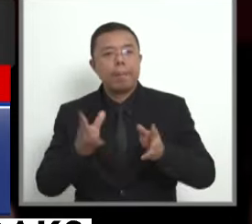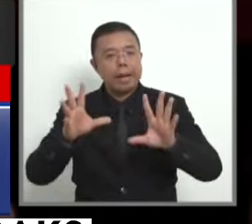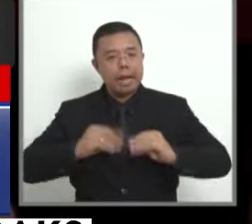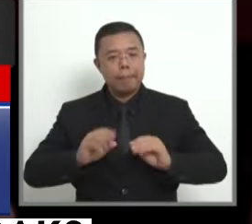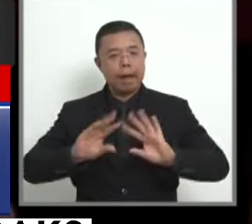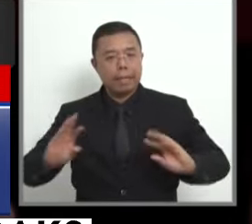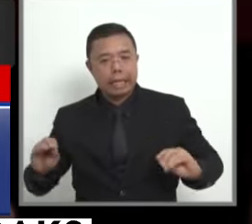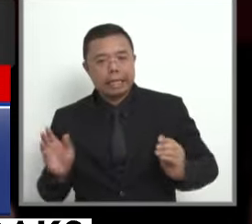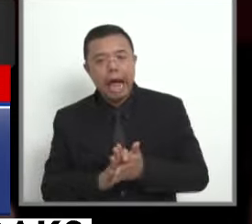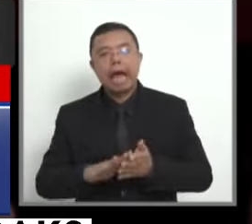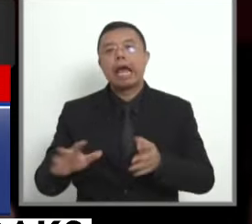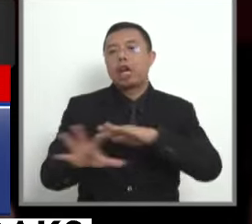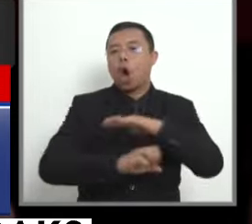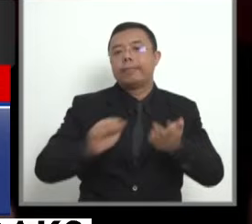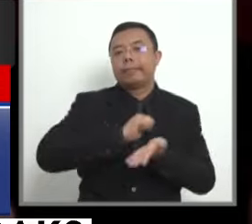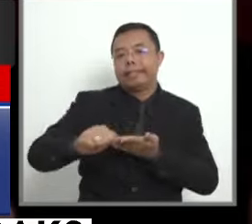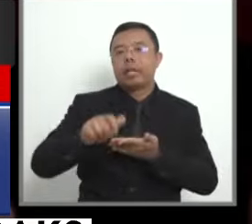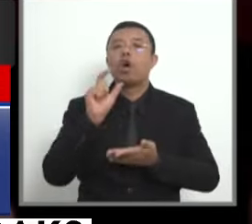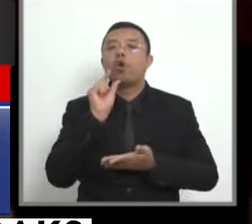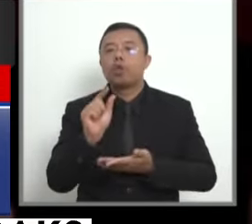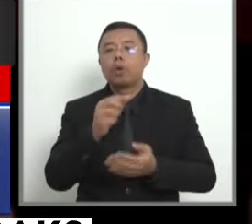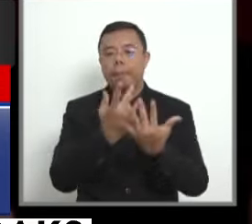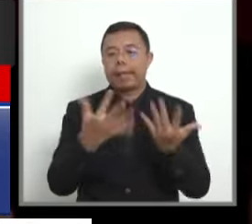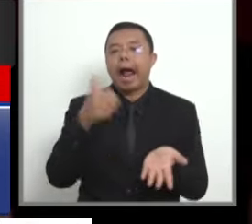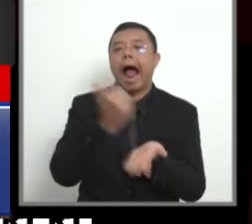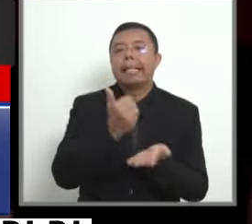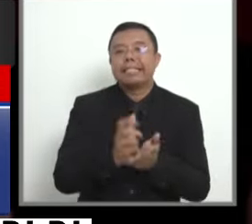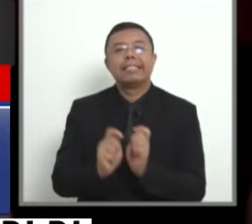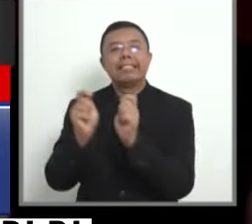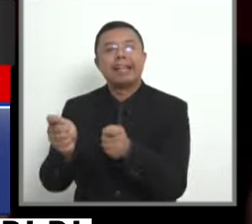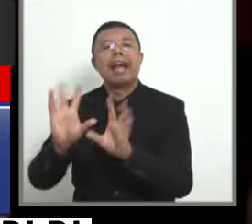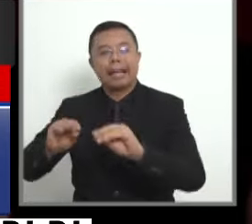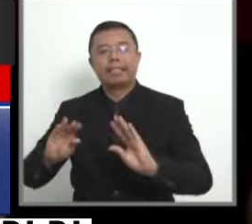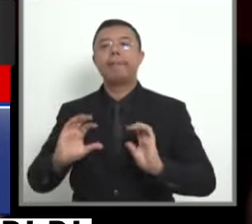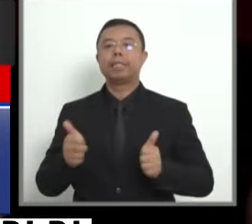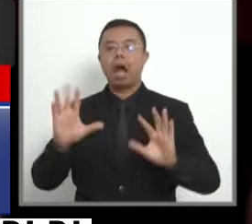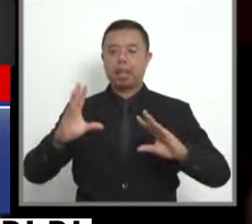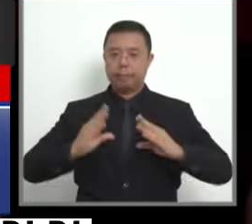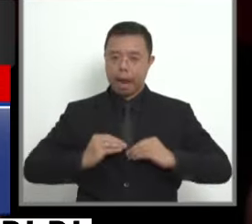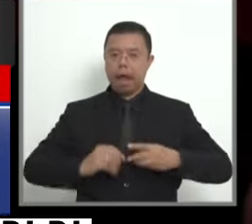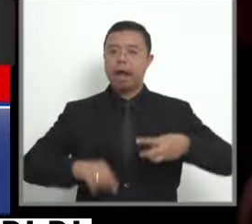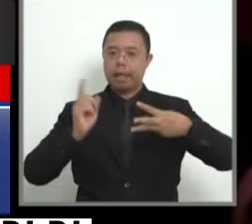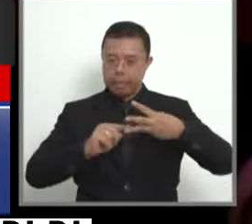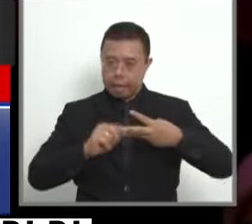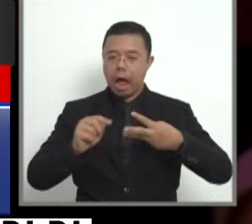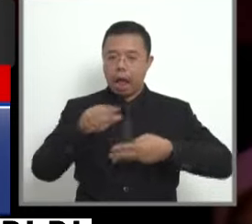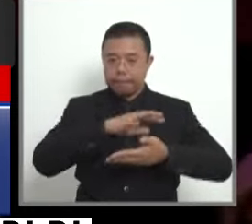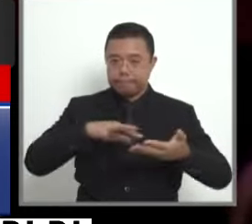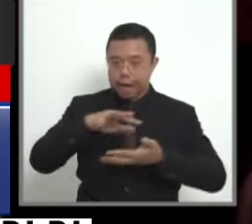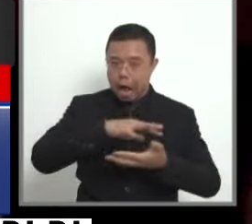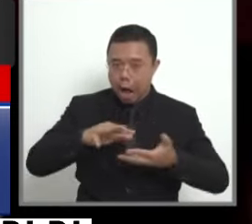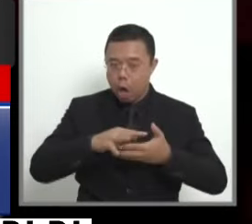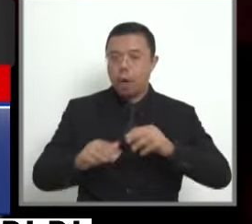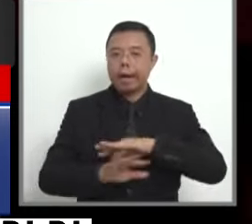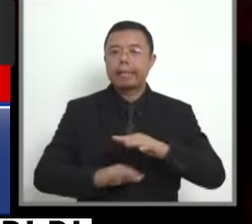memberikan lowongan kerja untuk masyarakat lokal dan ada tiga aspek fundamental yaitu